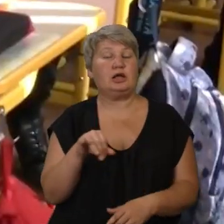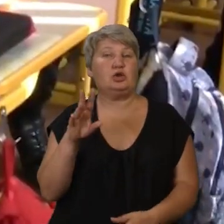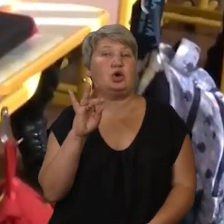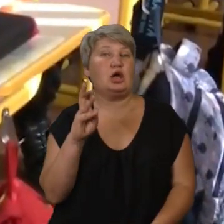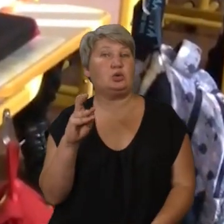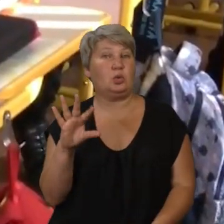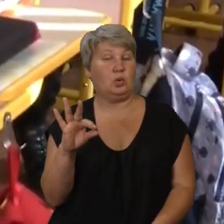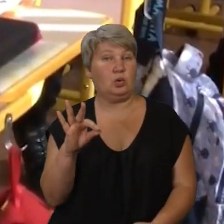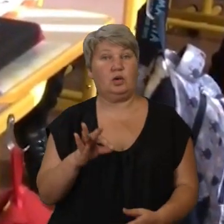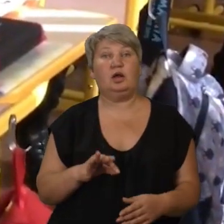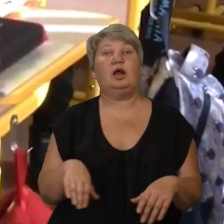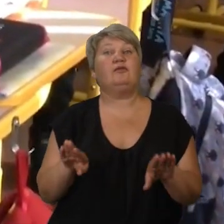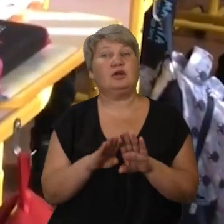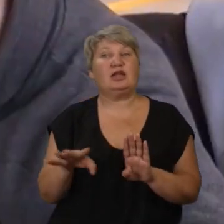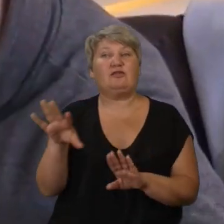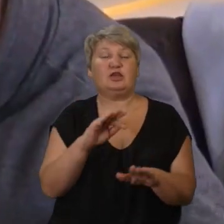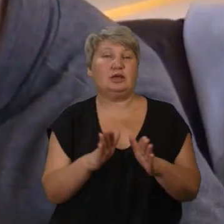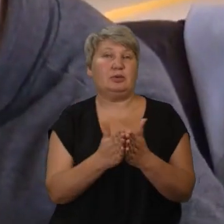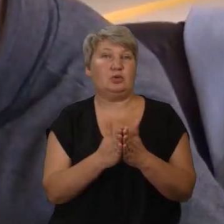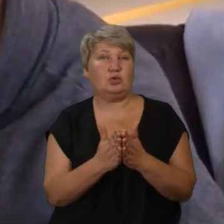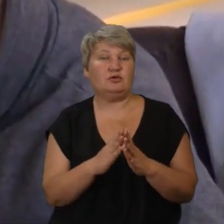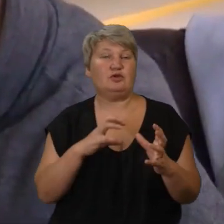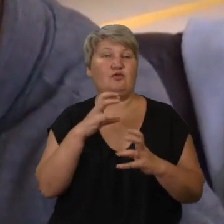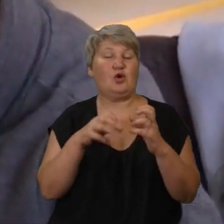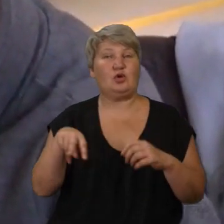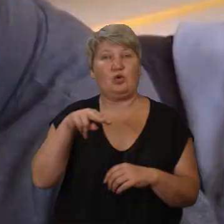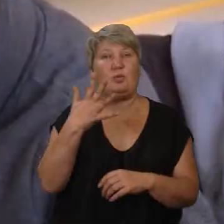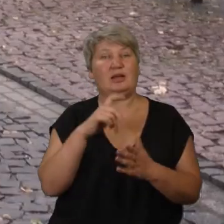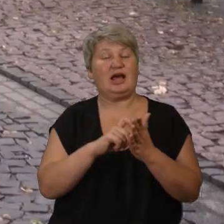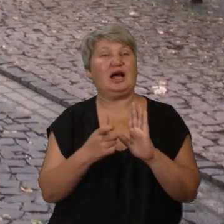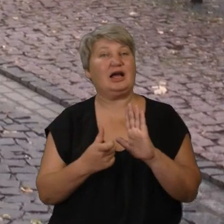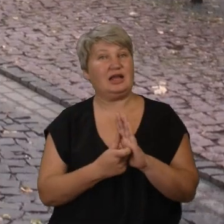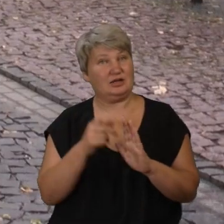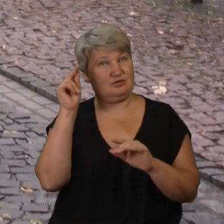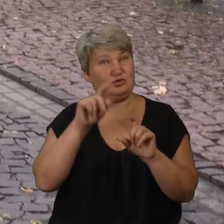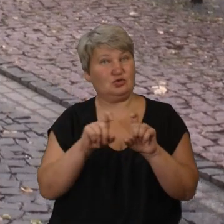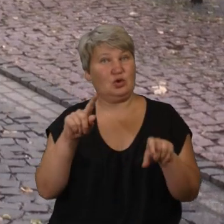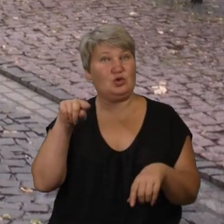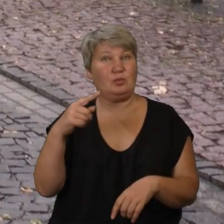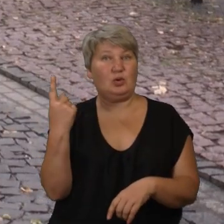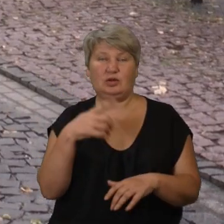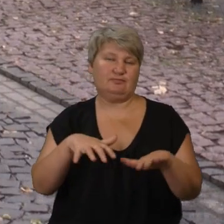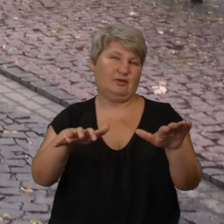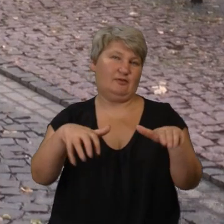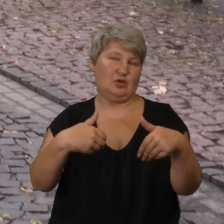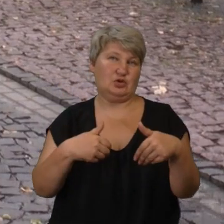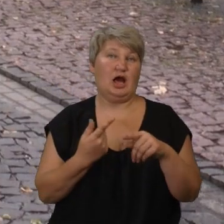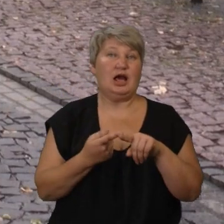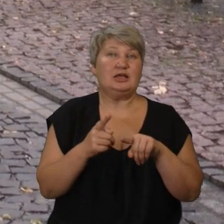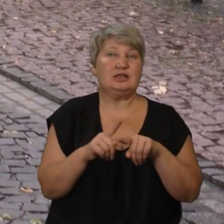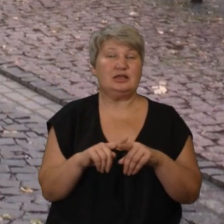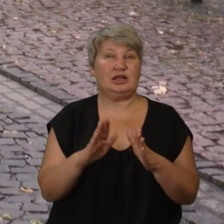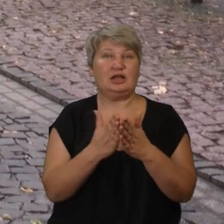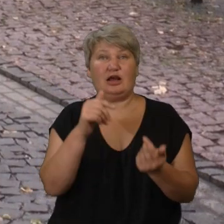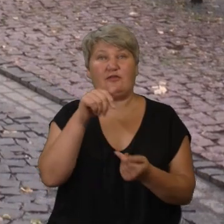відтак з її слів усі підручники зі світової літератури у п'ятикласників ліцею №1 вилучили ті книжки які не відповідають